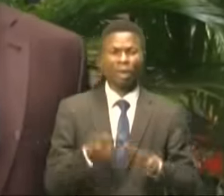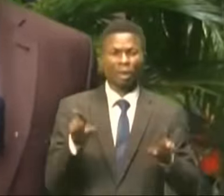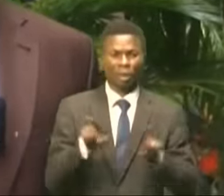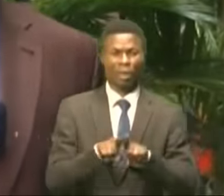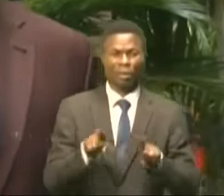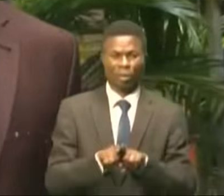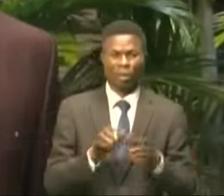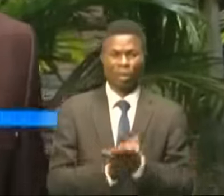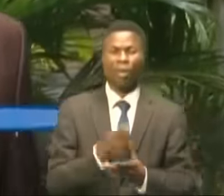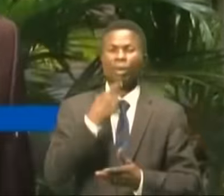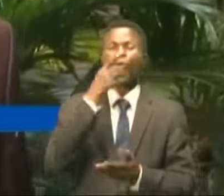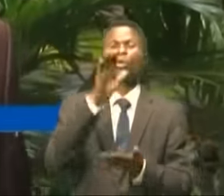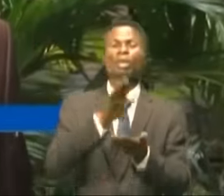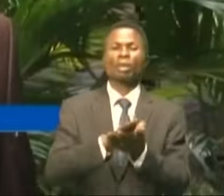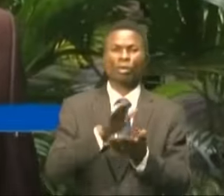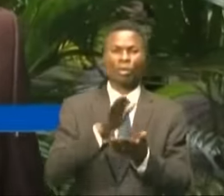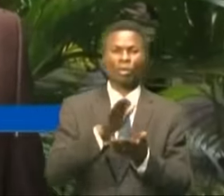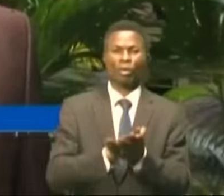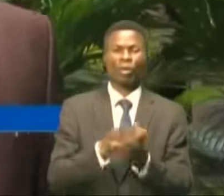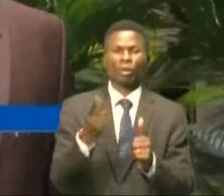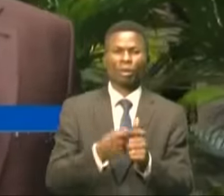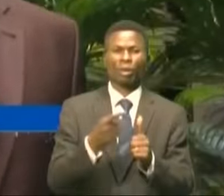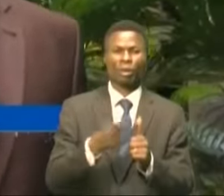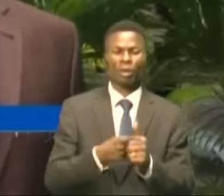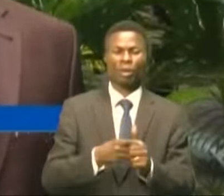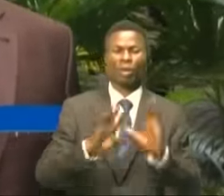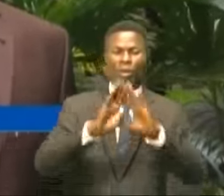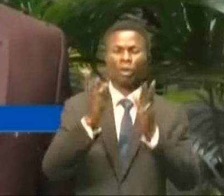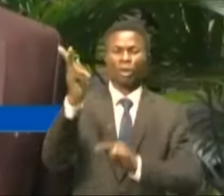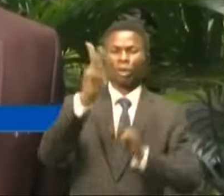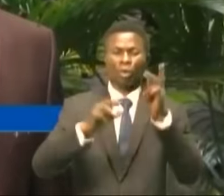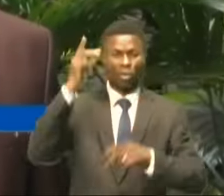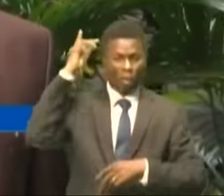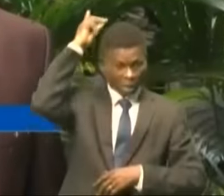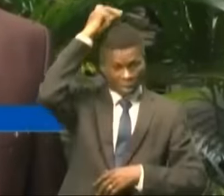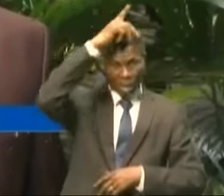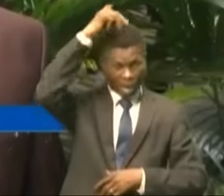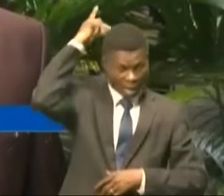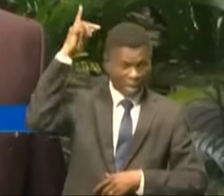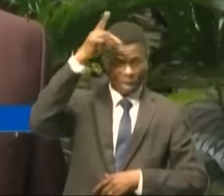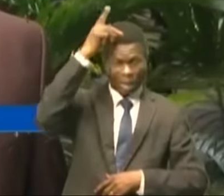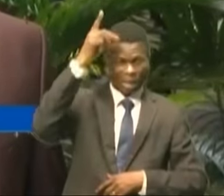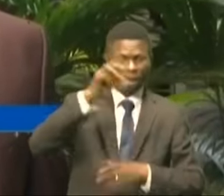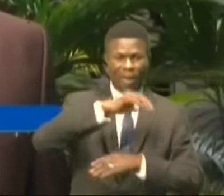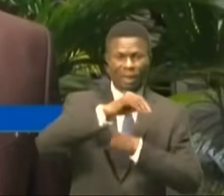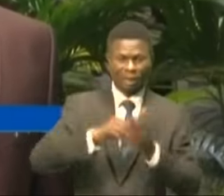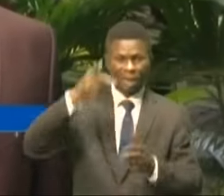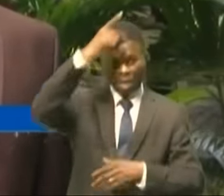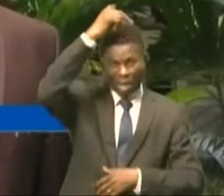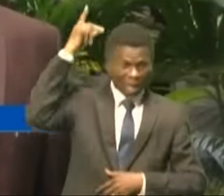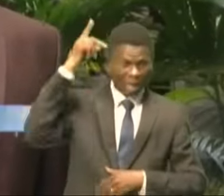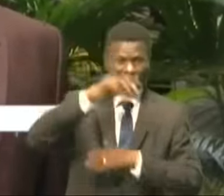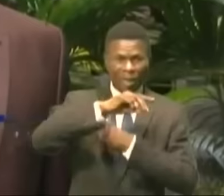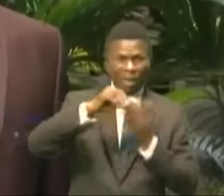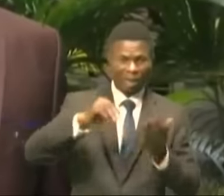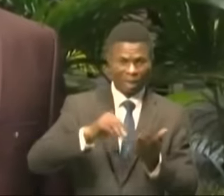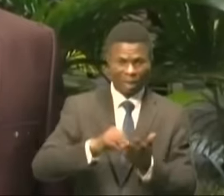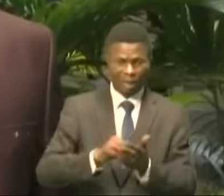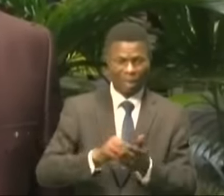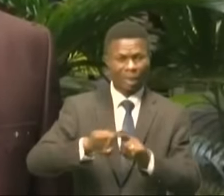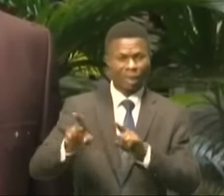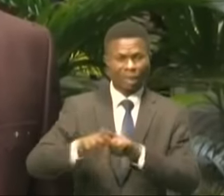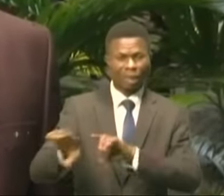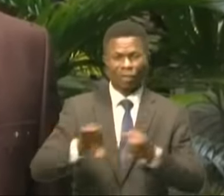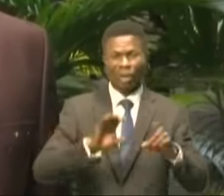celui de remercier d'abord toute la population du Kasaï central. Le Kasaï central, dans sa diversité